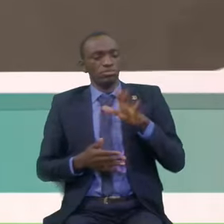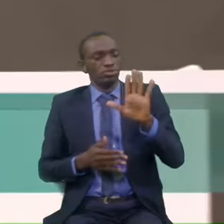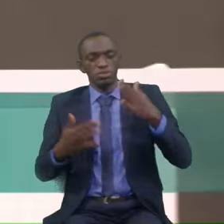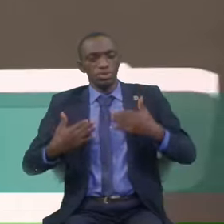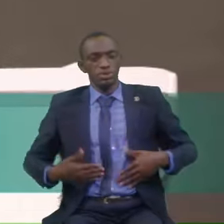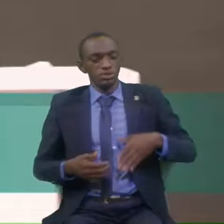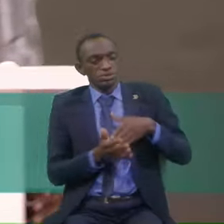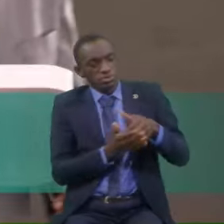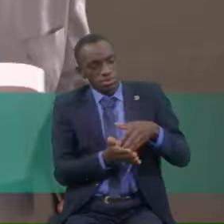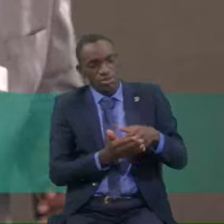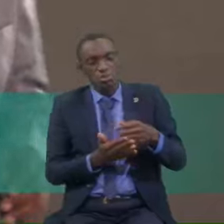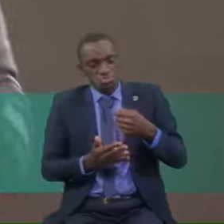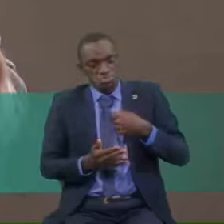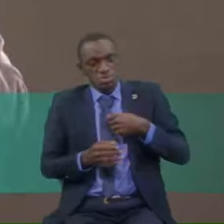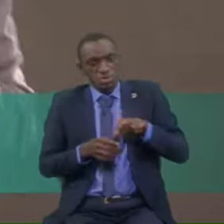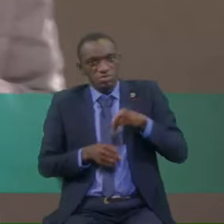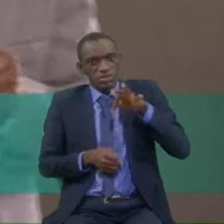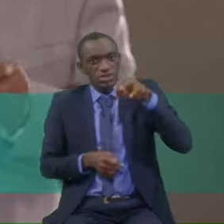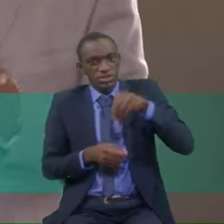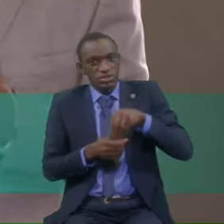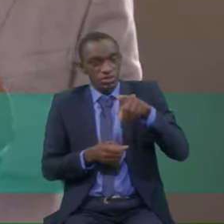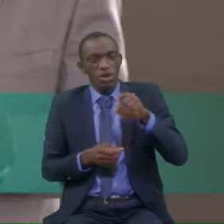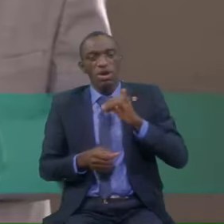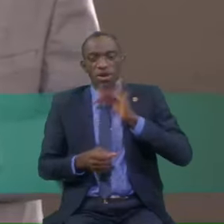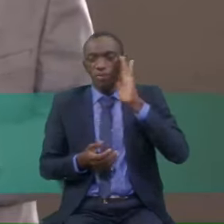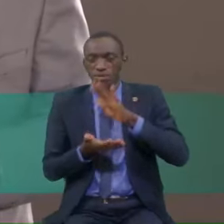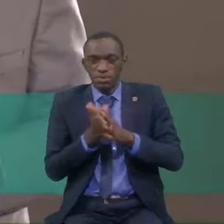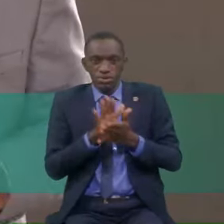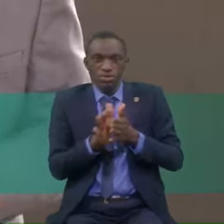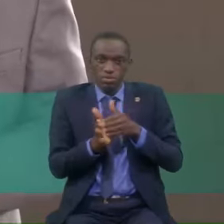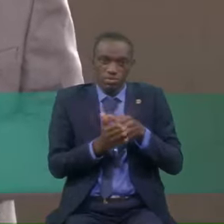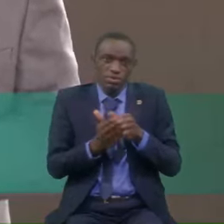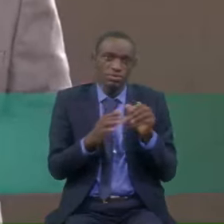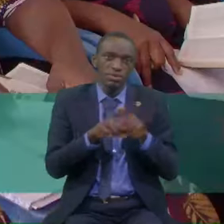cœur, je vais suivre, et je vais être plus faible. »